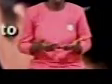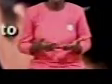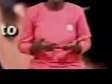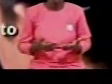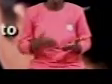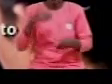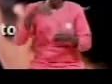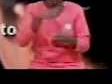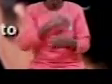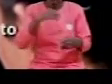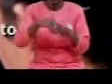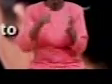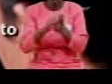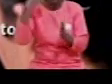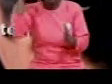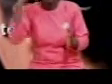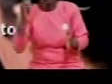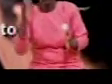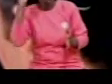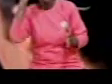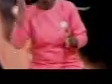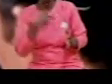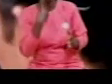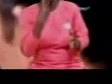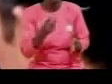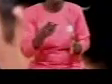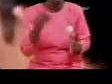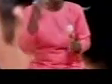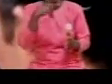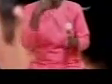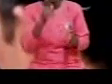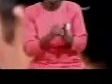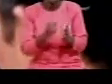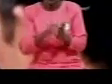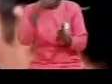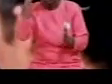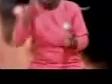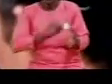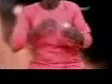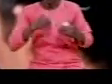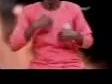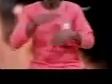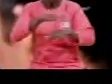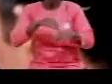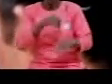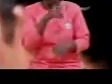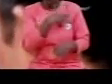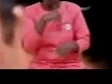والحلم ده أنا سمعت فيه صوت والصوت ده كان بيقول